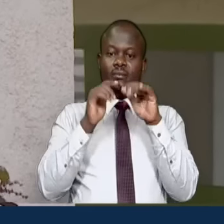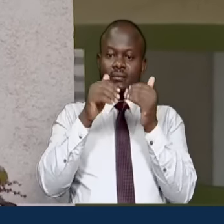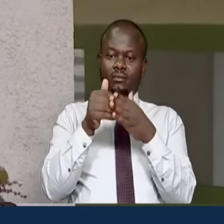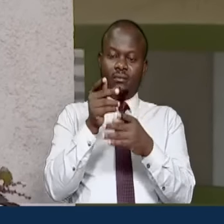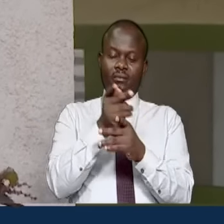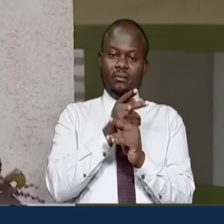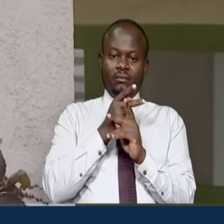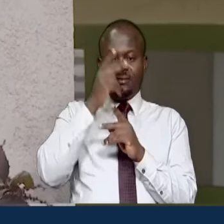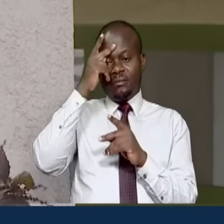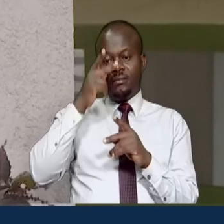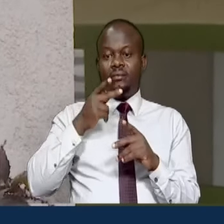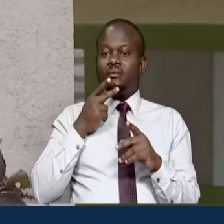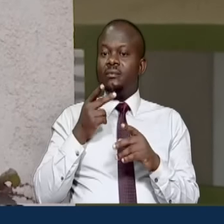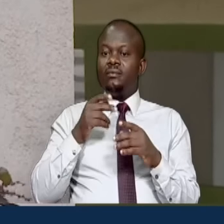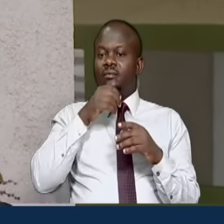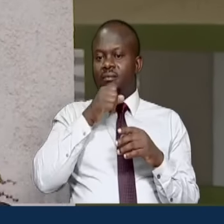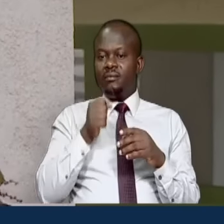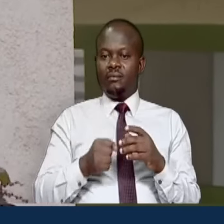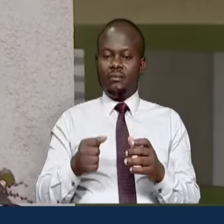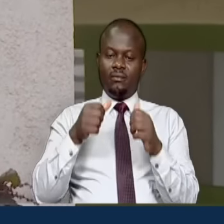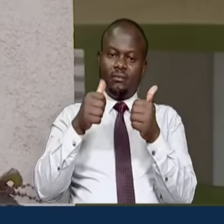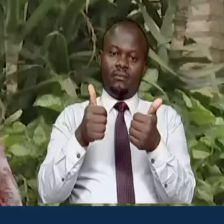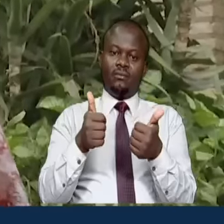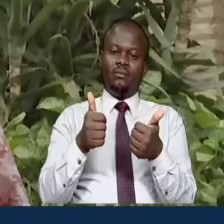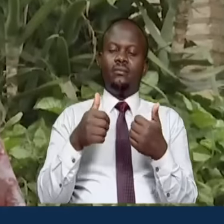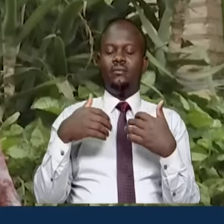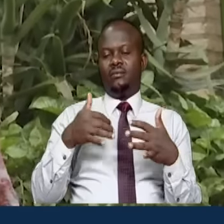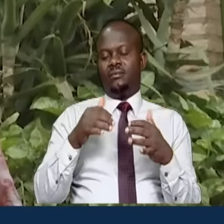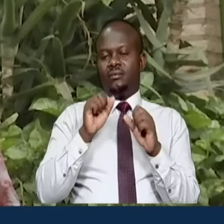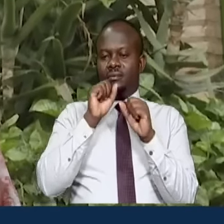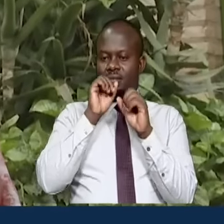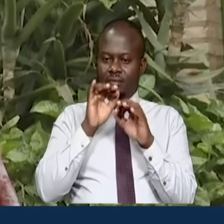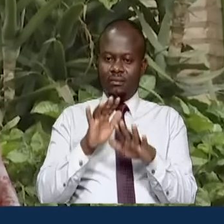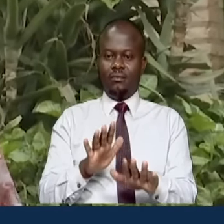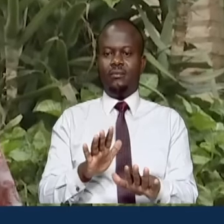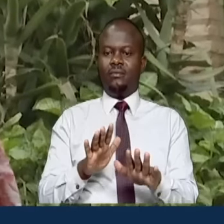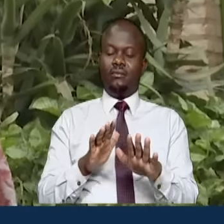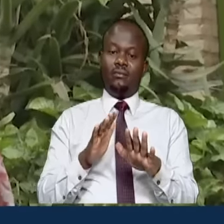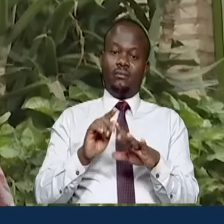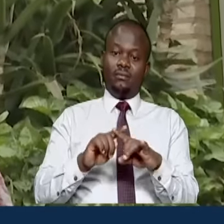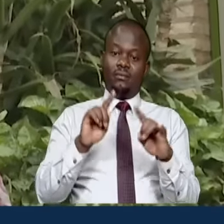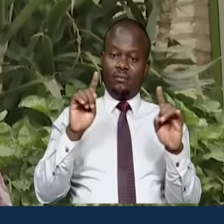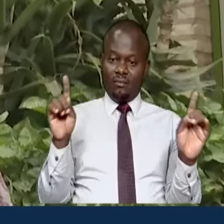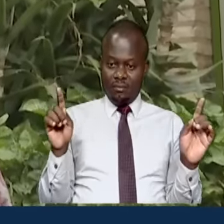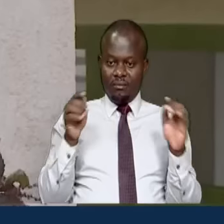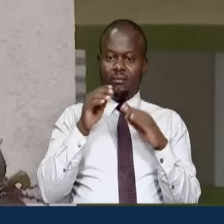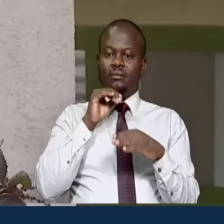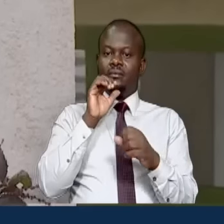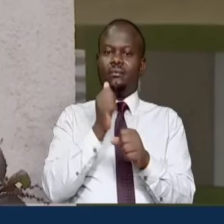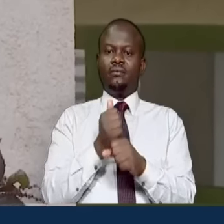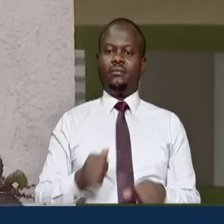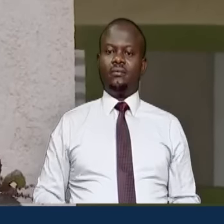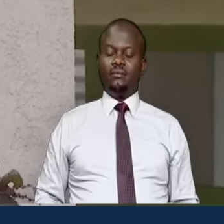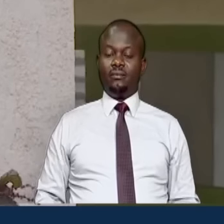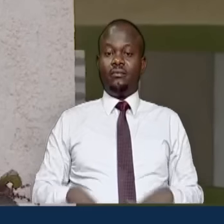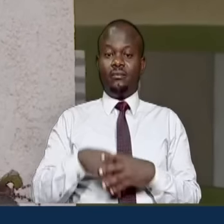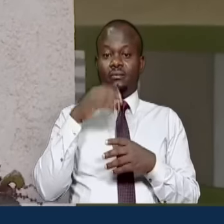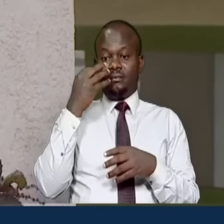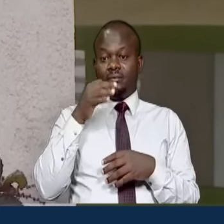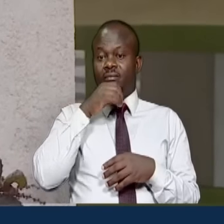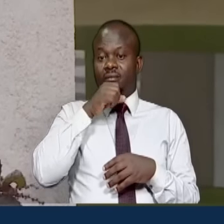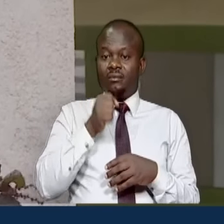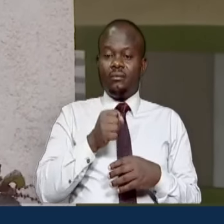ku mubyeyi agasaza neza ari ukwiyaturiraho umurage mwiza bikaba ikinyuranyo kutabikora rero yashaje neza